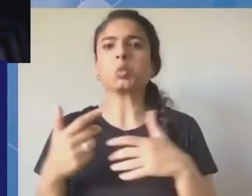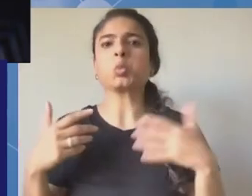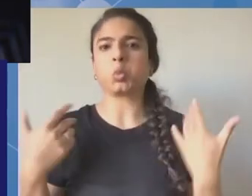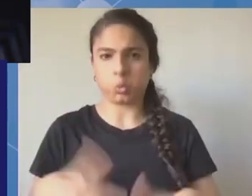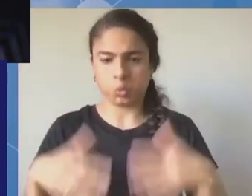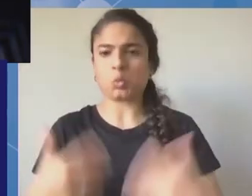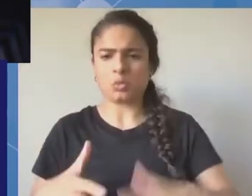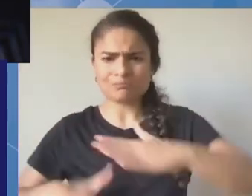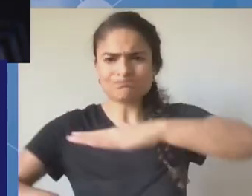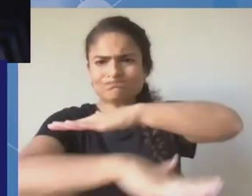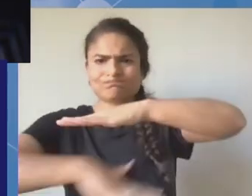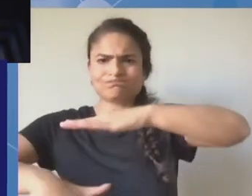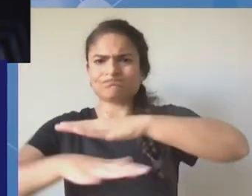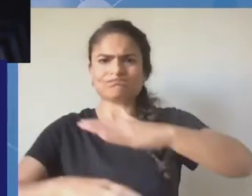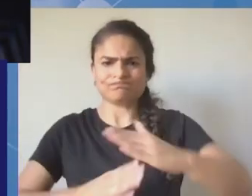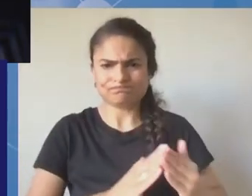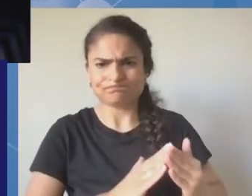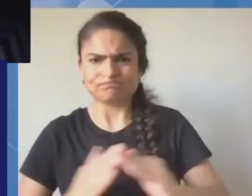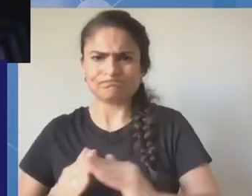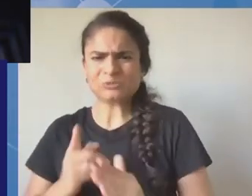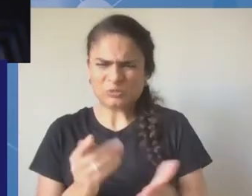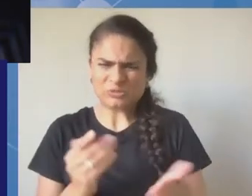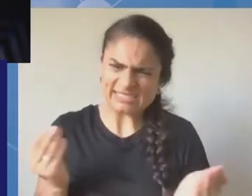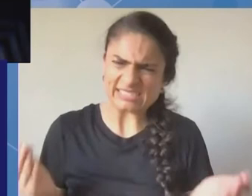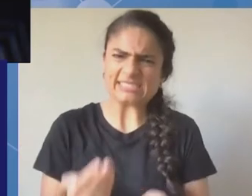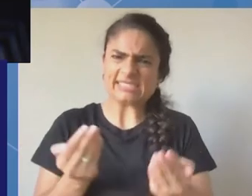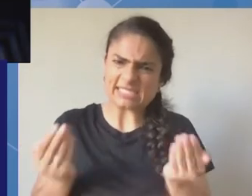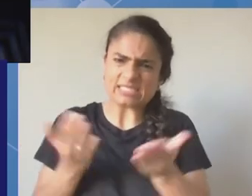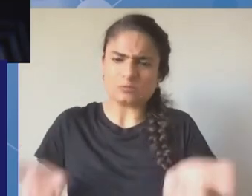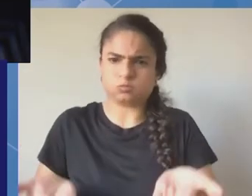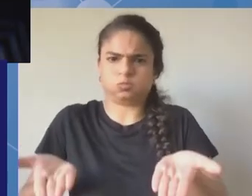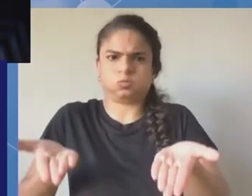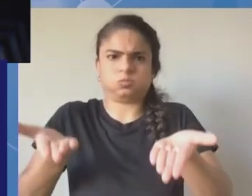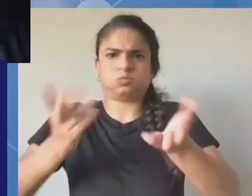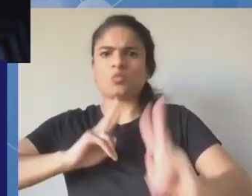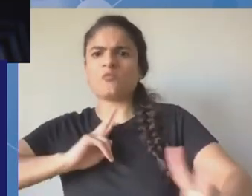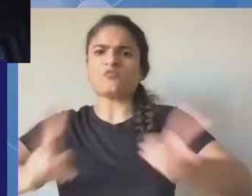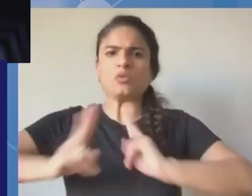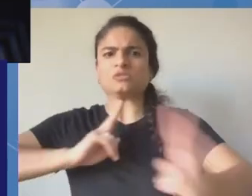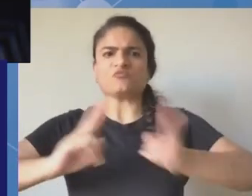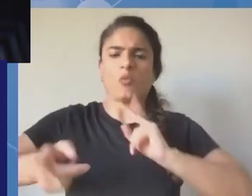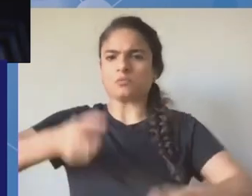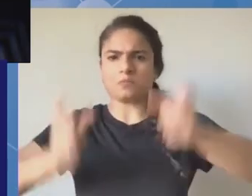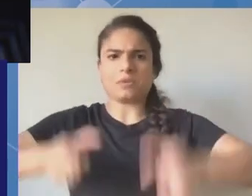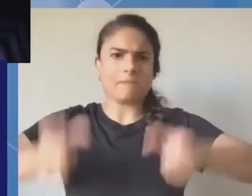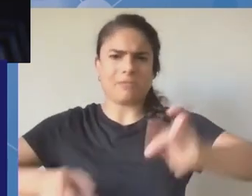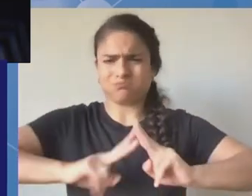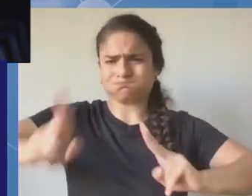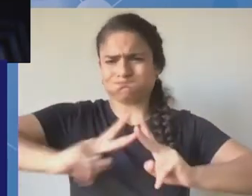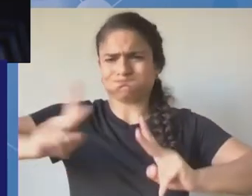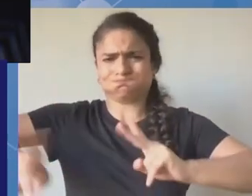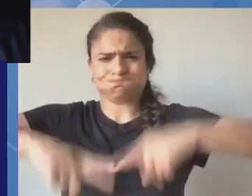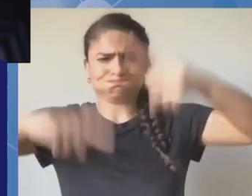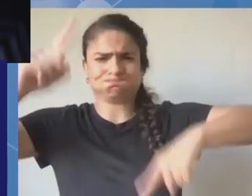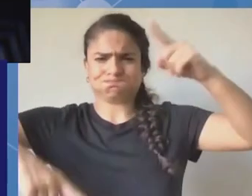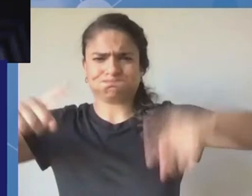组织工作，对吧？组织我们的数字枢纽，所以我们是见证的吧